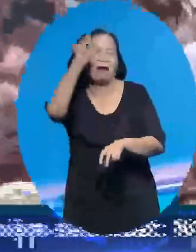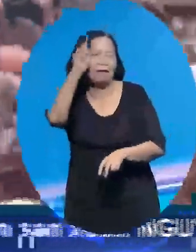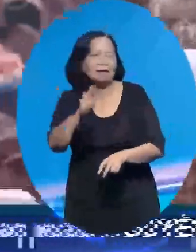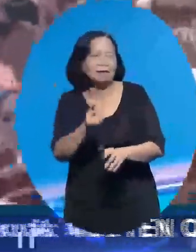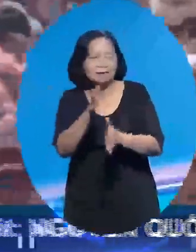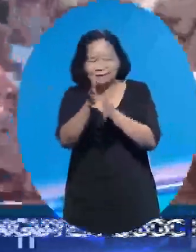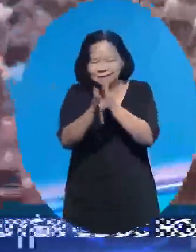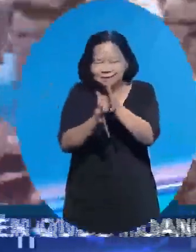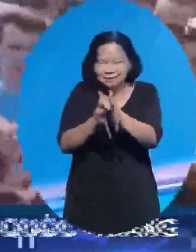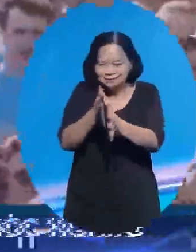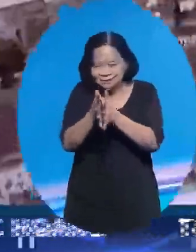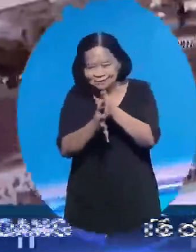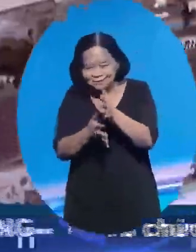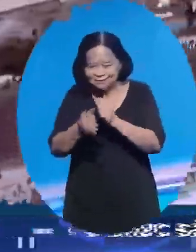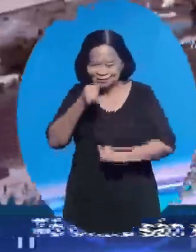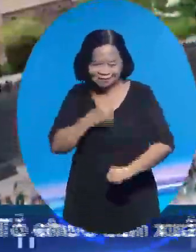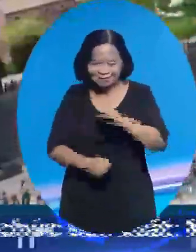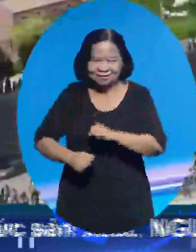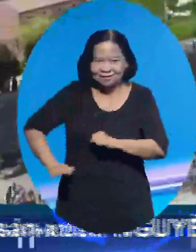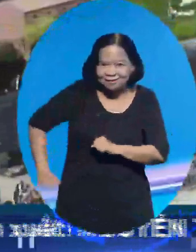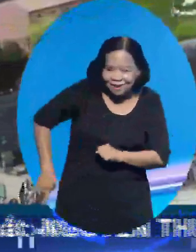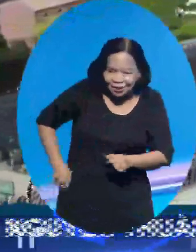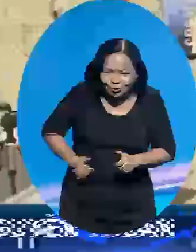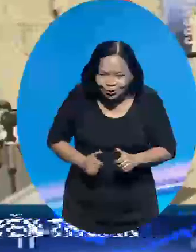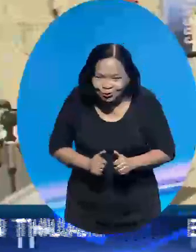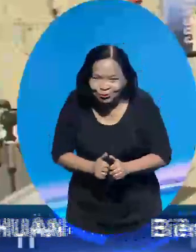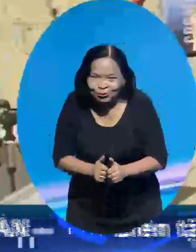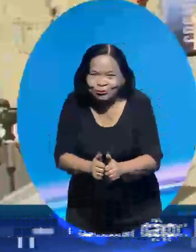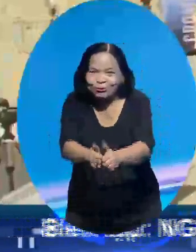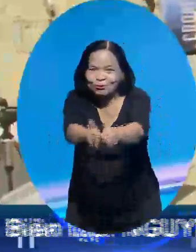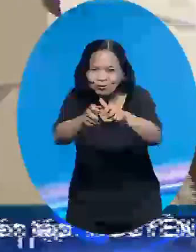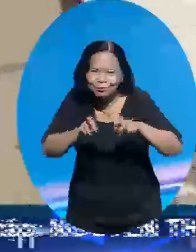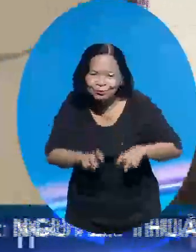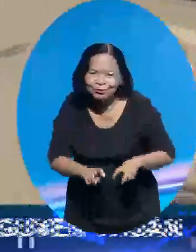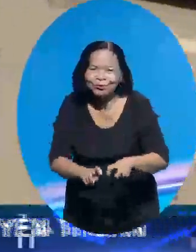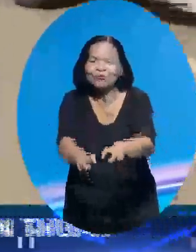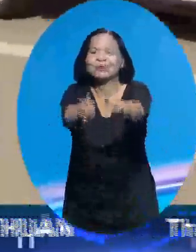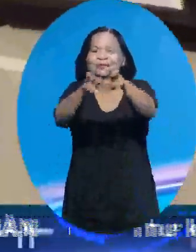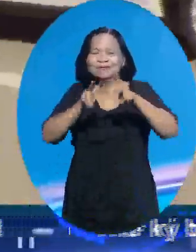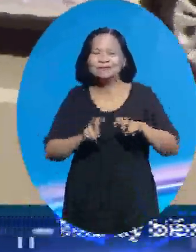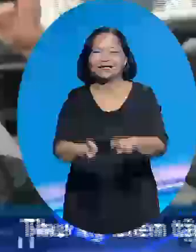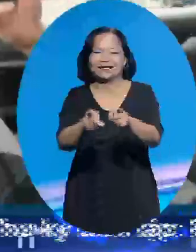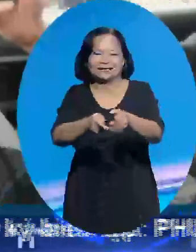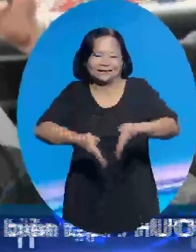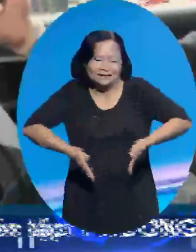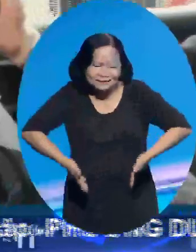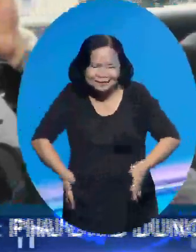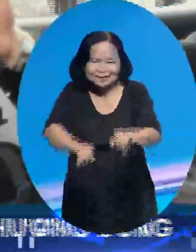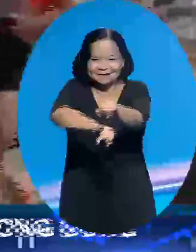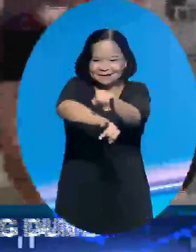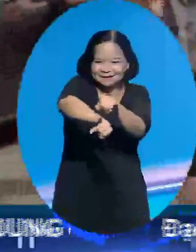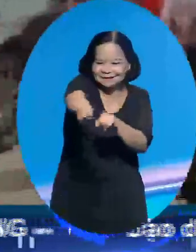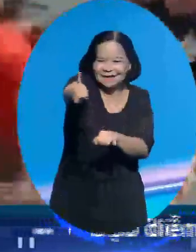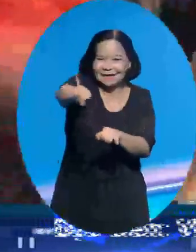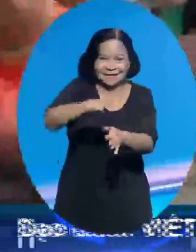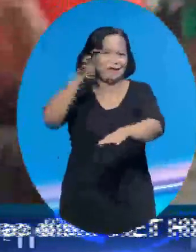chiếc xe xuất phát sau các vận động viên 30 phút và đuổi theo họ. Người chiến thắng là vận động viên nào chạy được quãng đường xa nhất trước khi chiếc xe